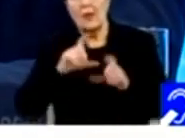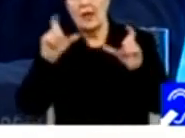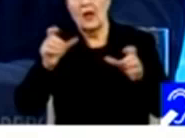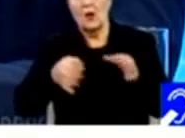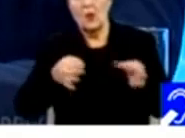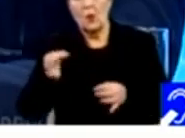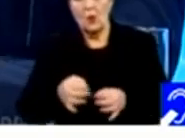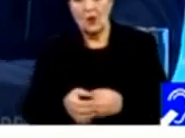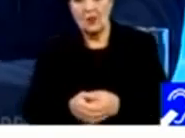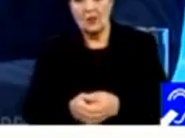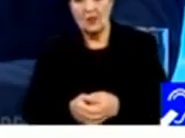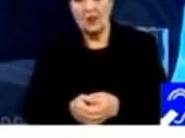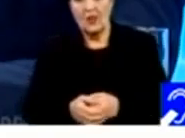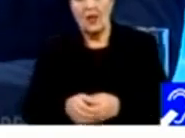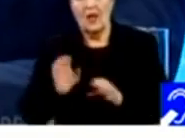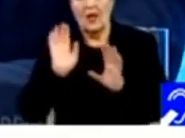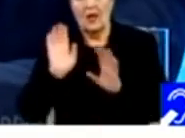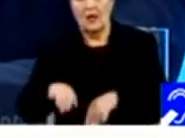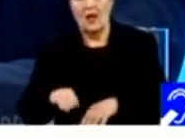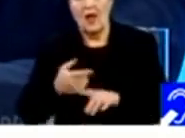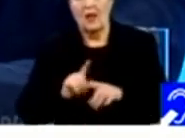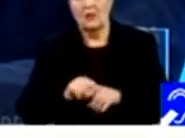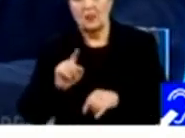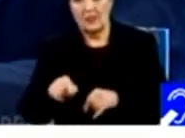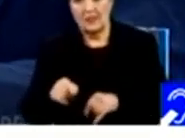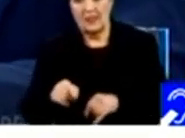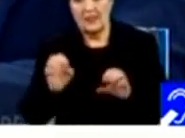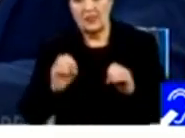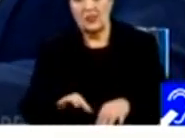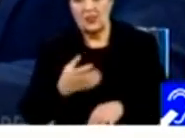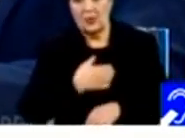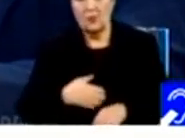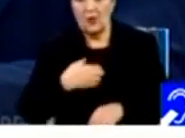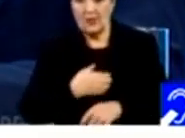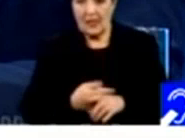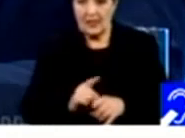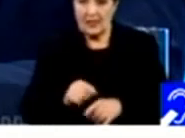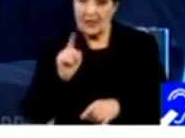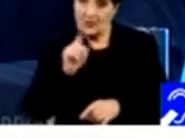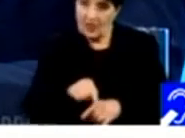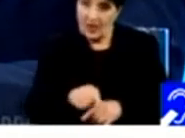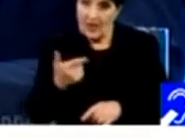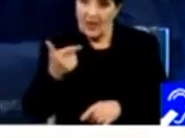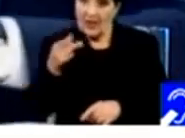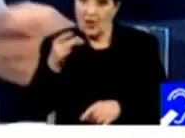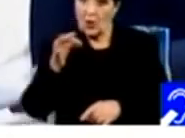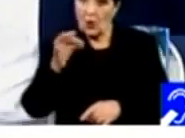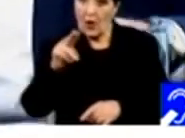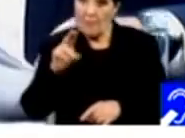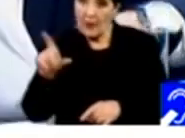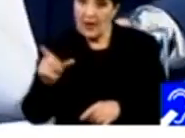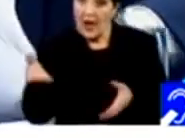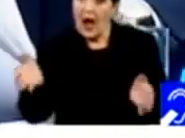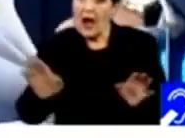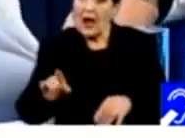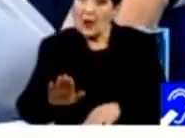decizii? Abrogă acea decizie. Doar că, aici e foarte important, domnule Ceban, este foarte important, acea groapă a rămas. Și